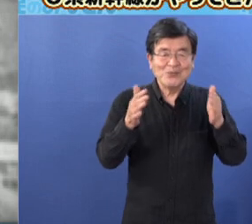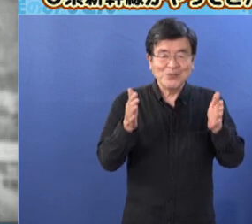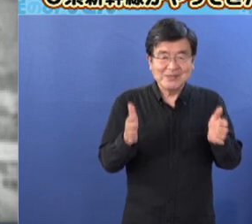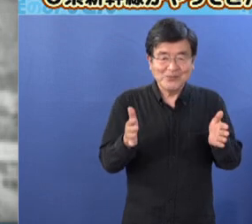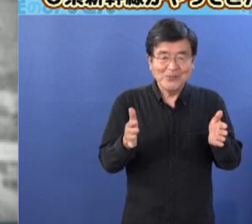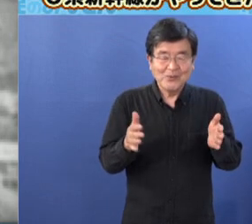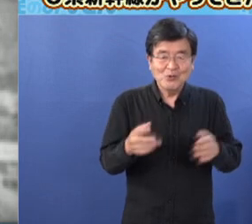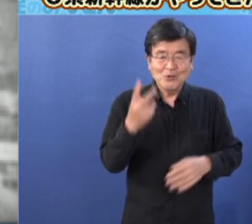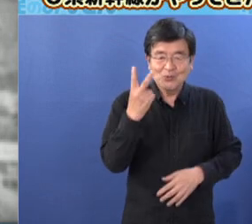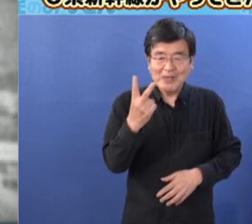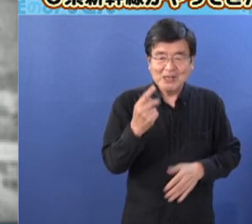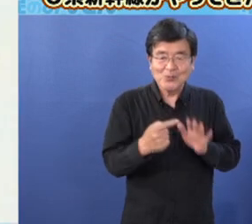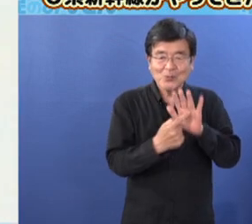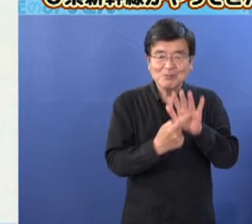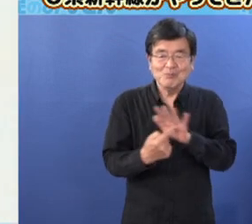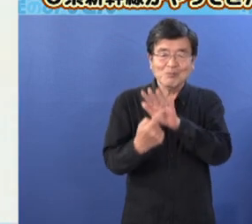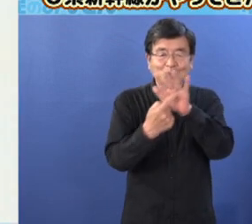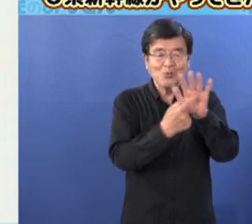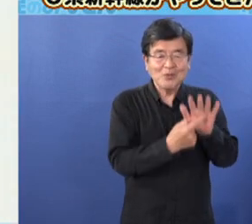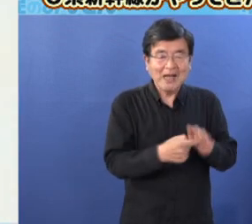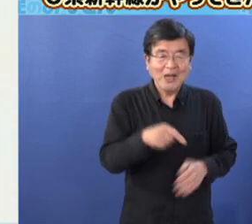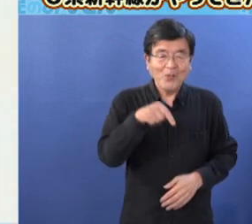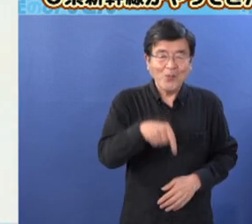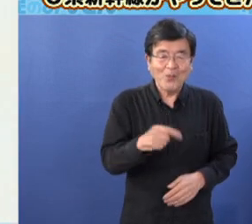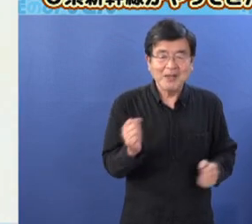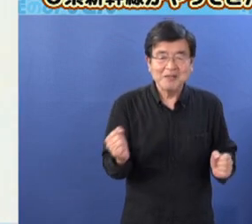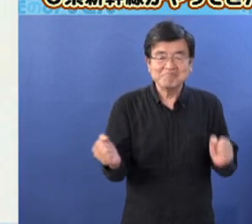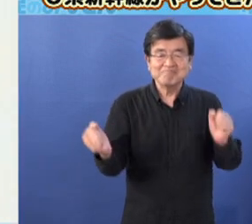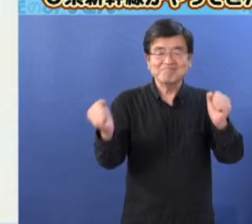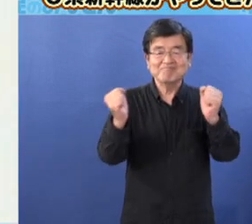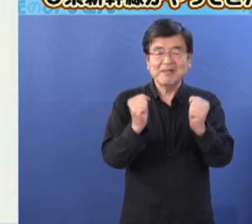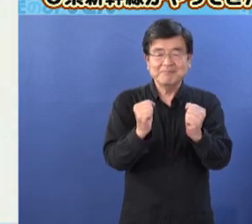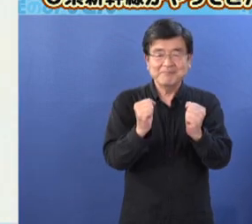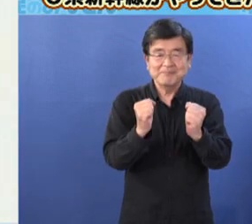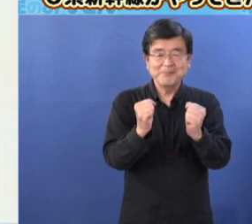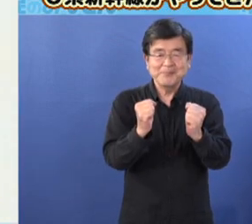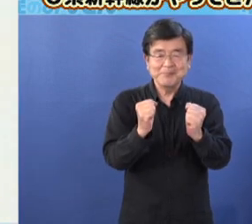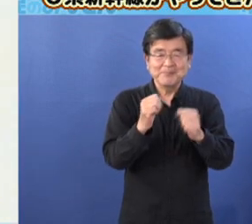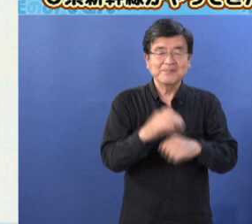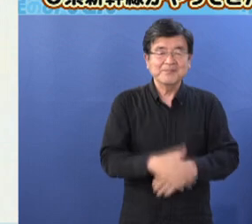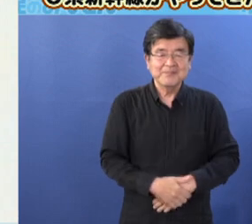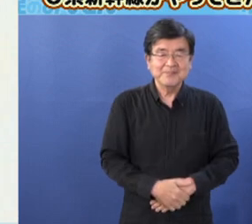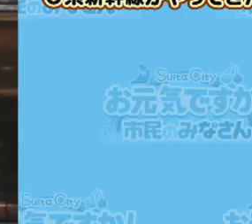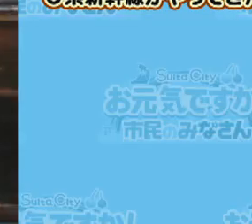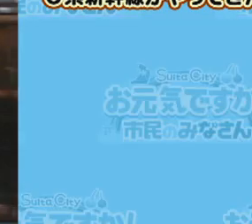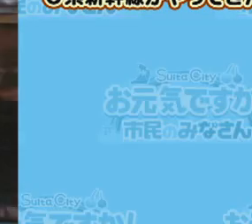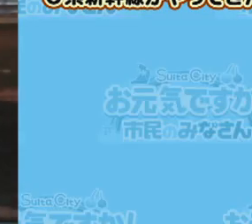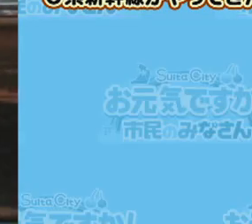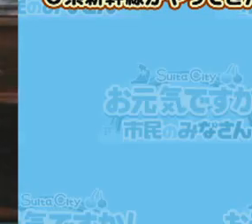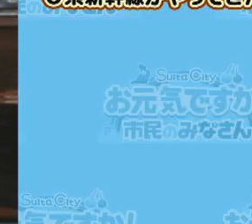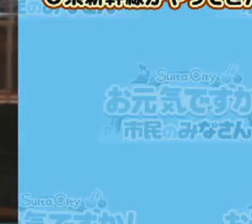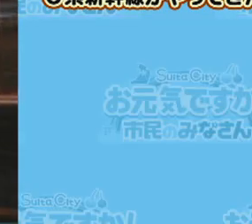日本の高度経済成長期を物語る2つのシンボルがここに対面です。